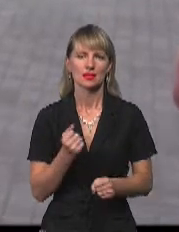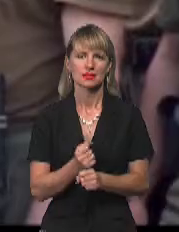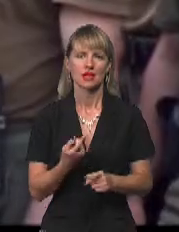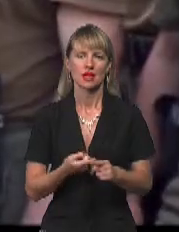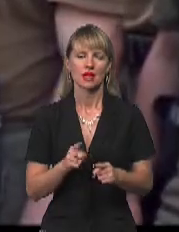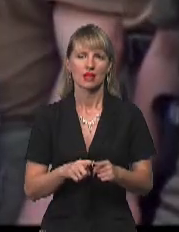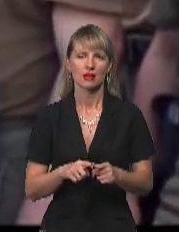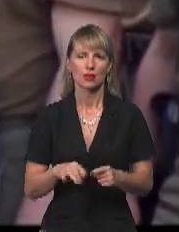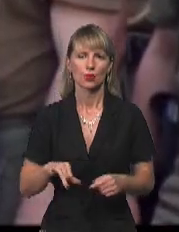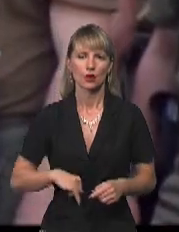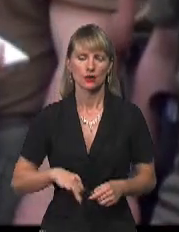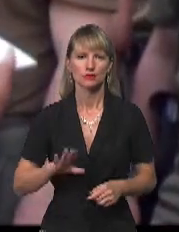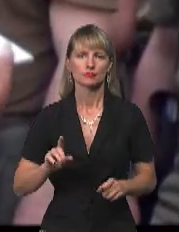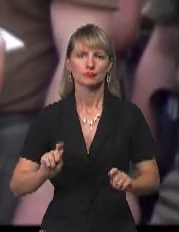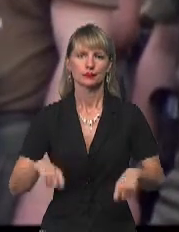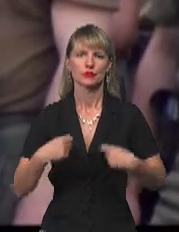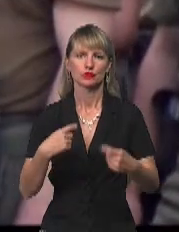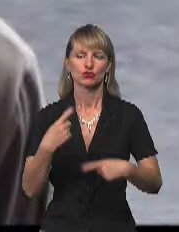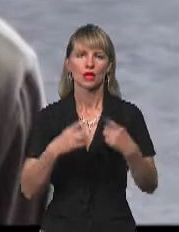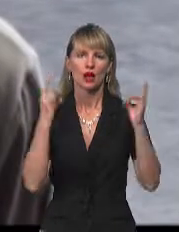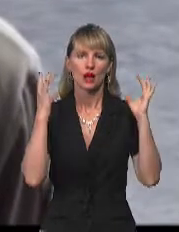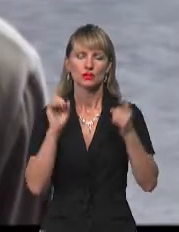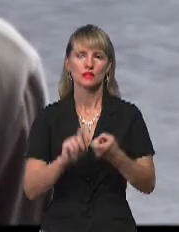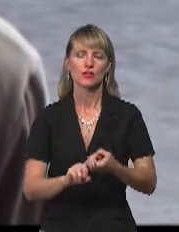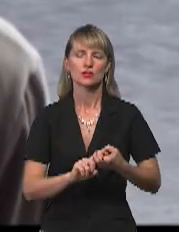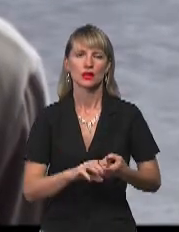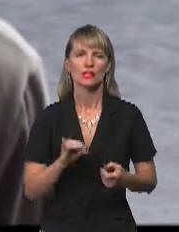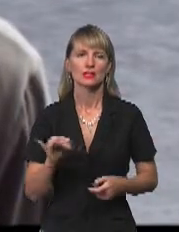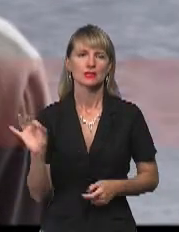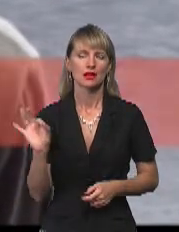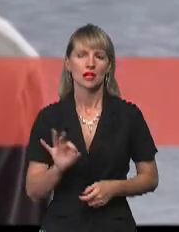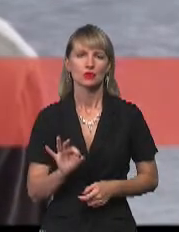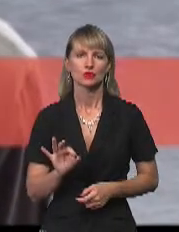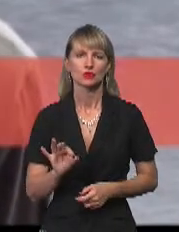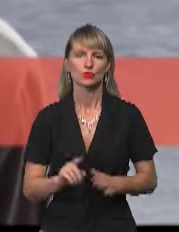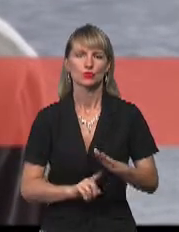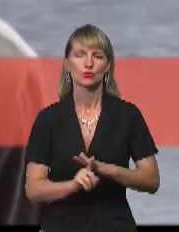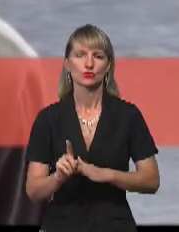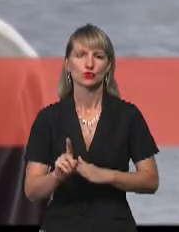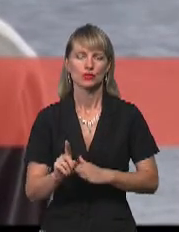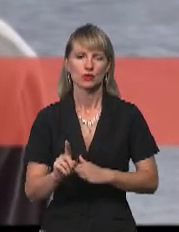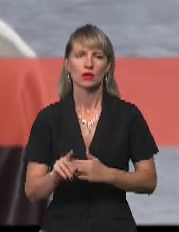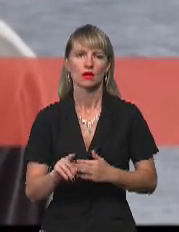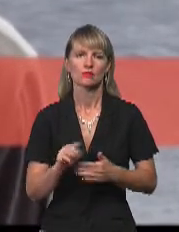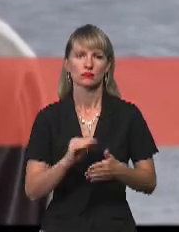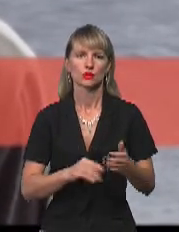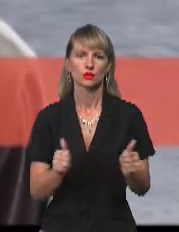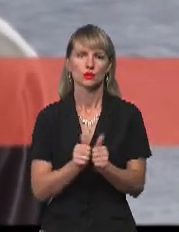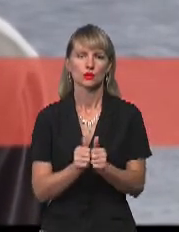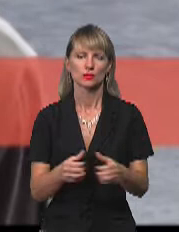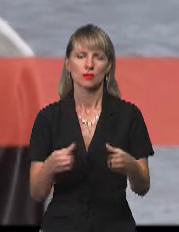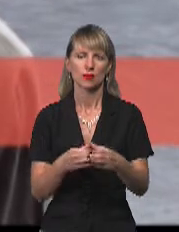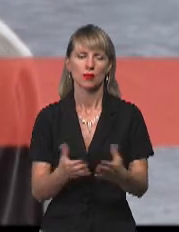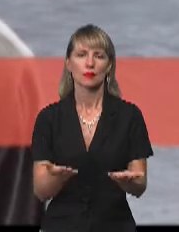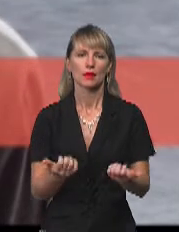по радіозв'язку, так, і відразу починають реагувати сусідні наряди,